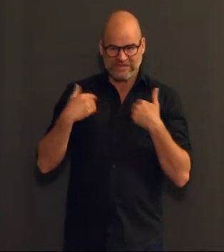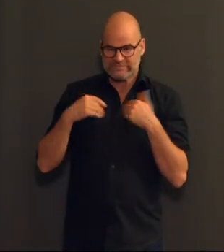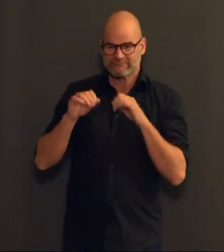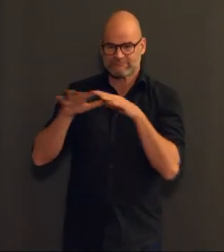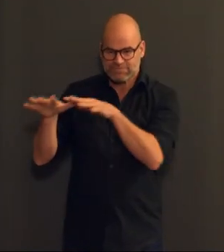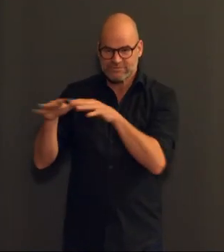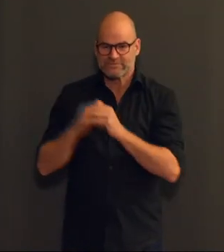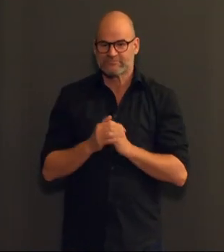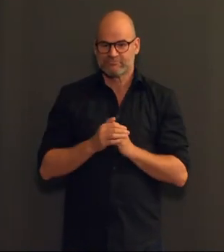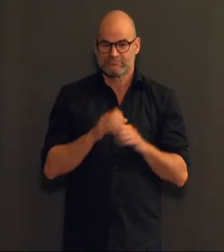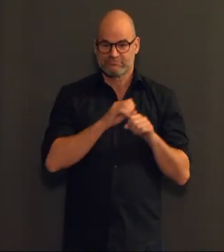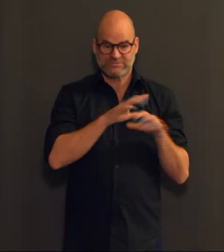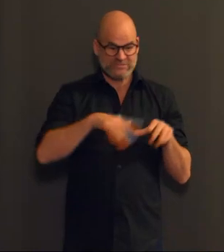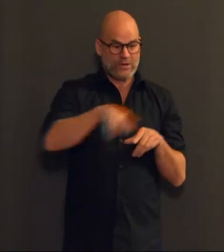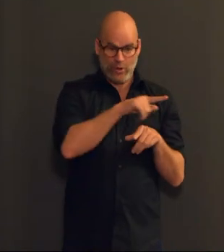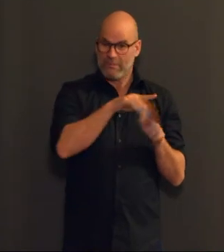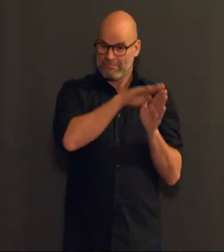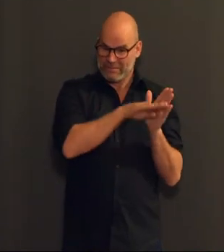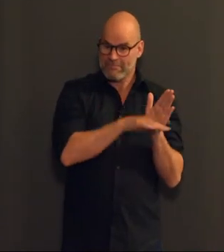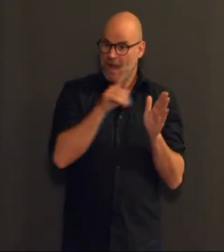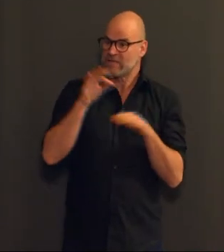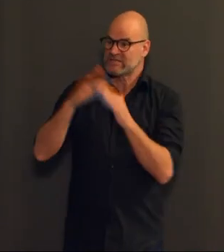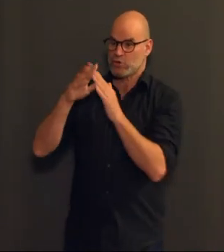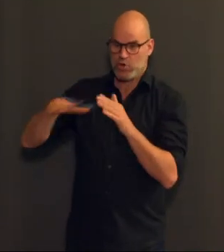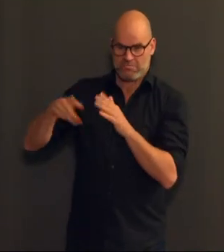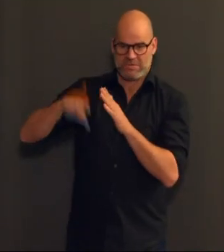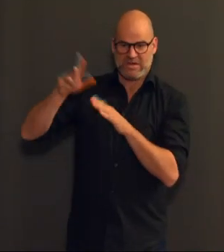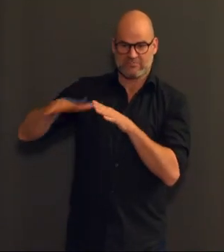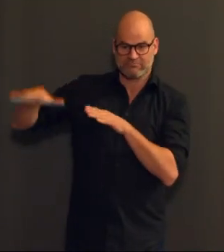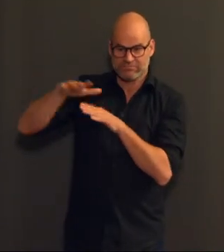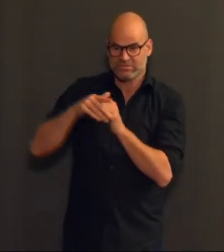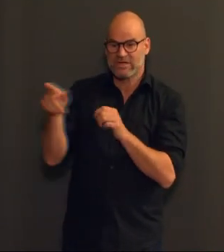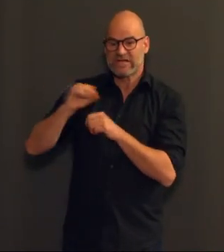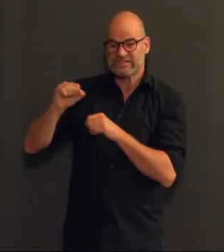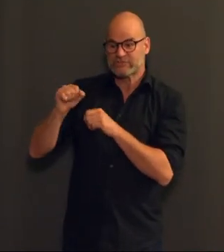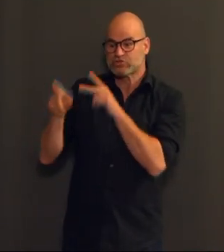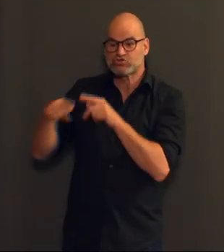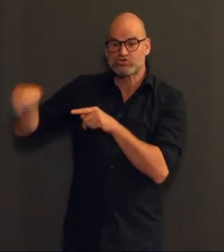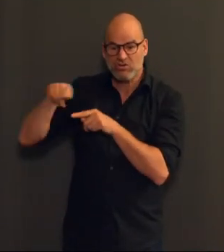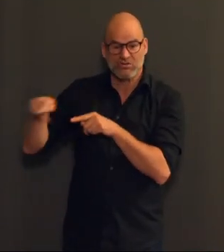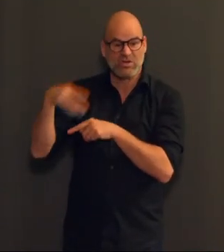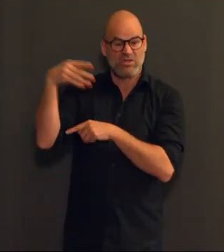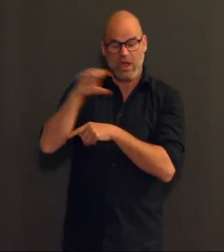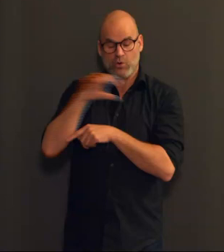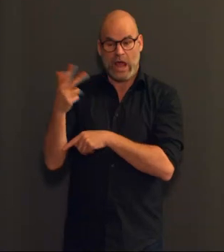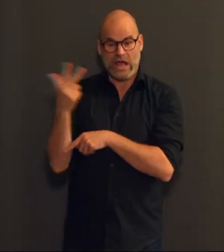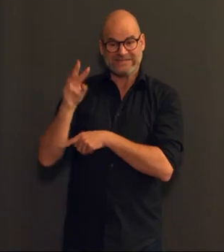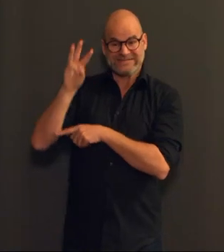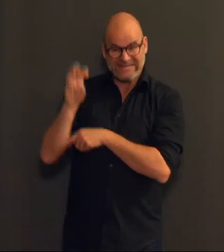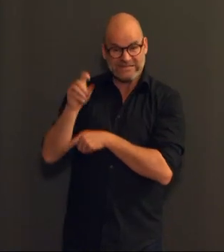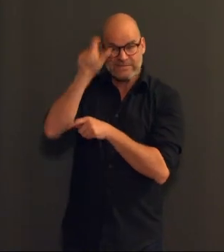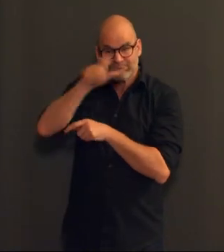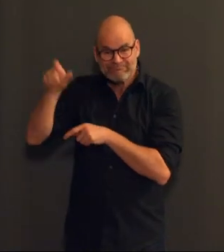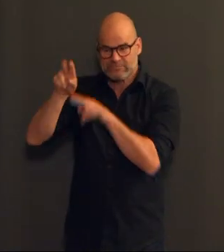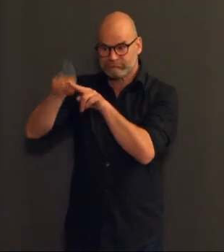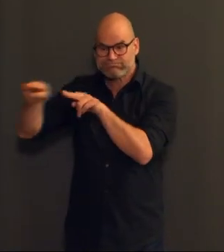938 COVID-patiënten op intensieve zorgen. In combinatie met de niet-COVID-zorg betekent dit nog